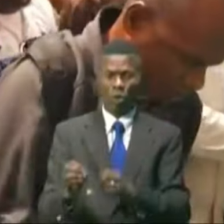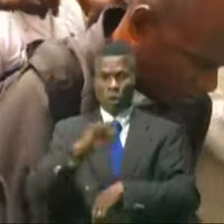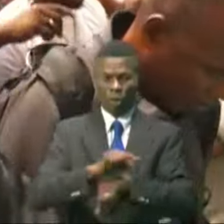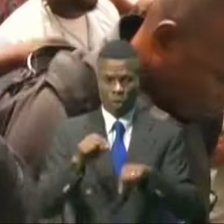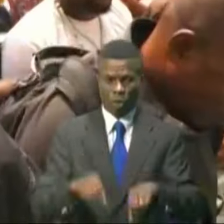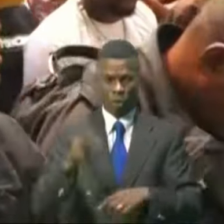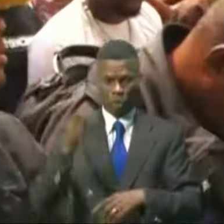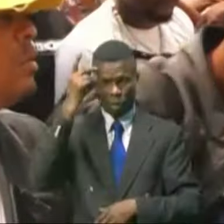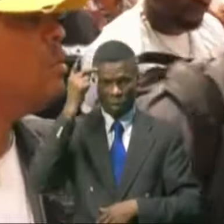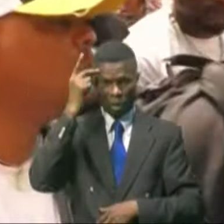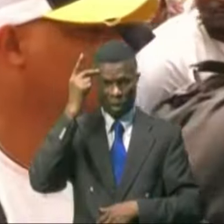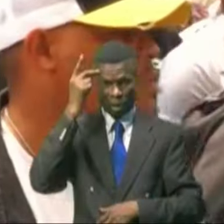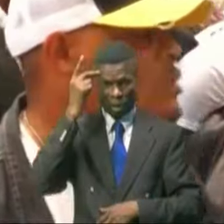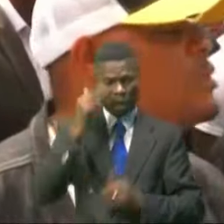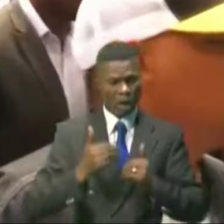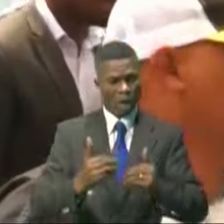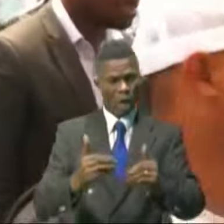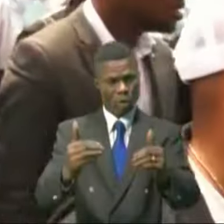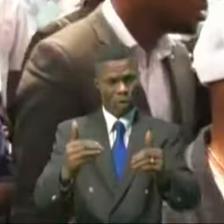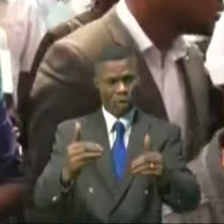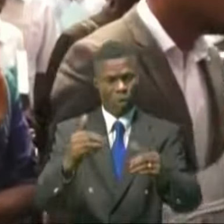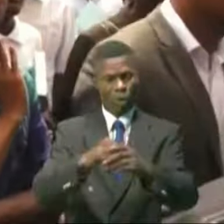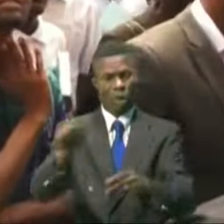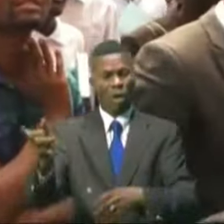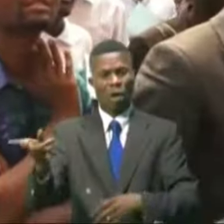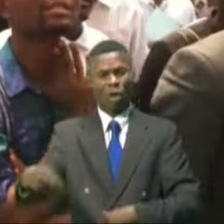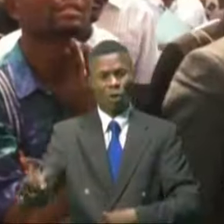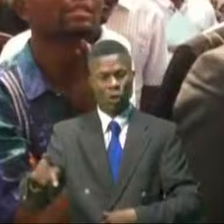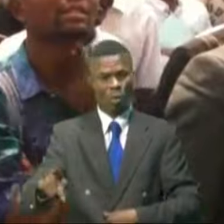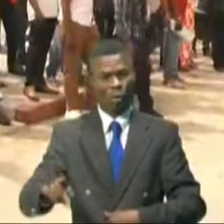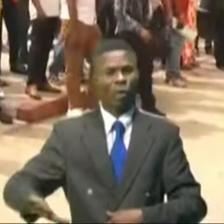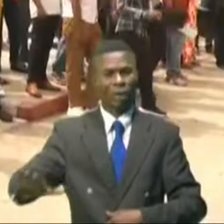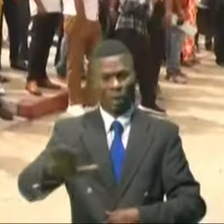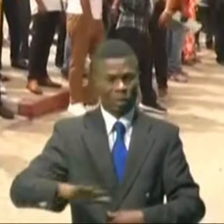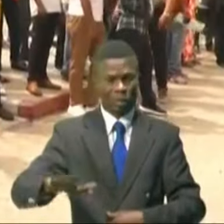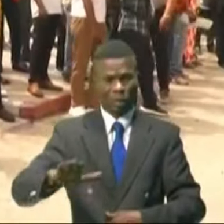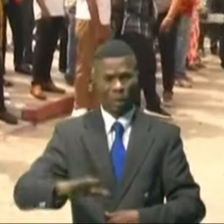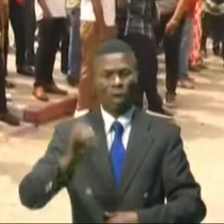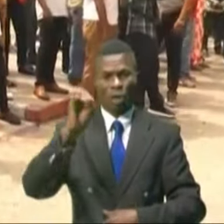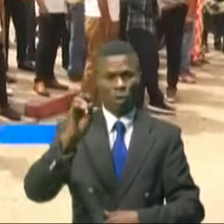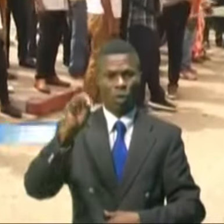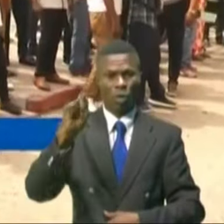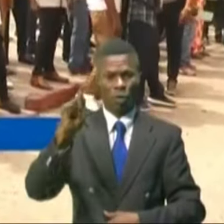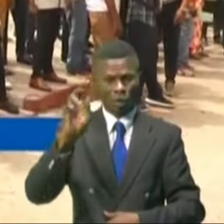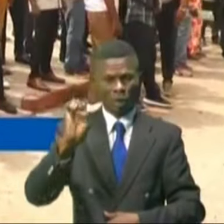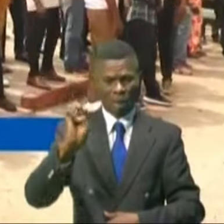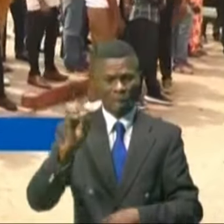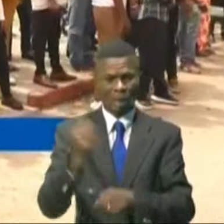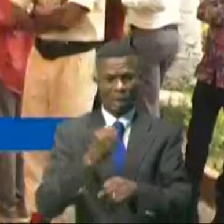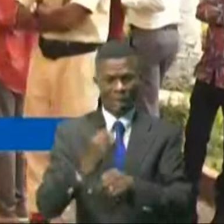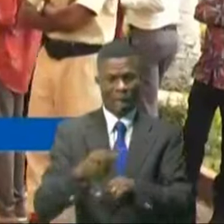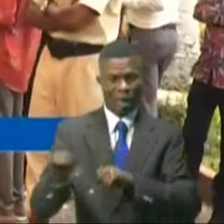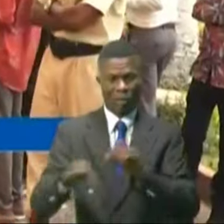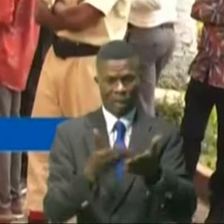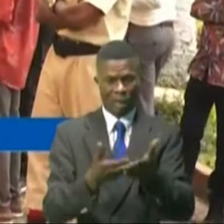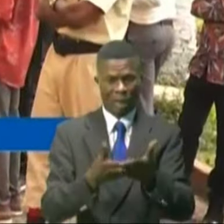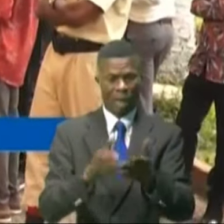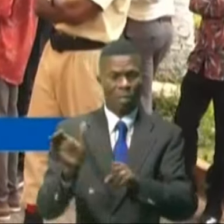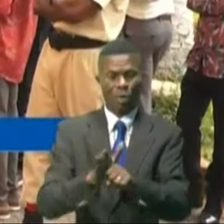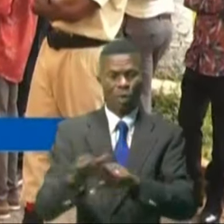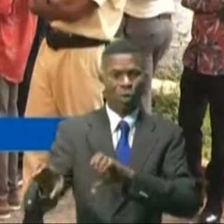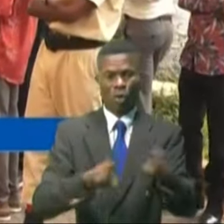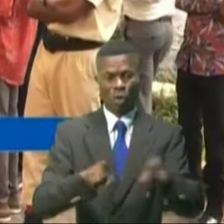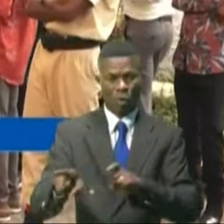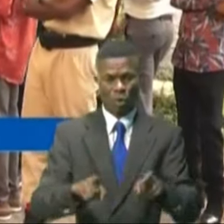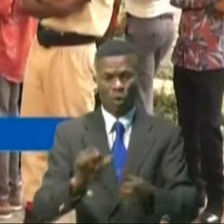Kinshasa va se poursuivre dans les autres provinces du pays où l'ONATRA déploie une curielle d'activités multisectorielles dans